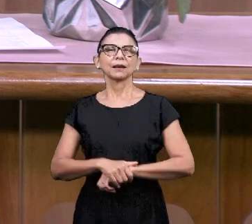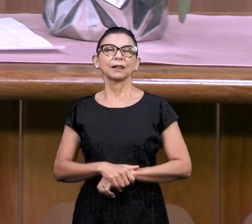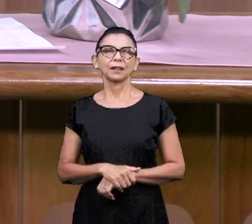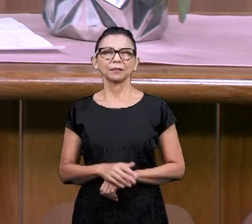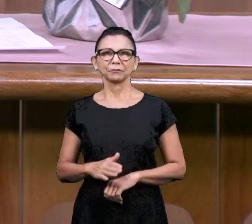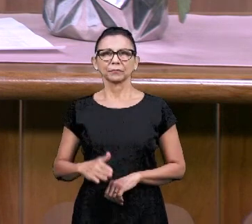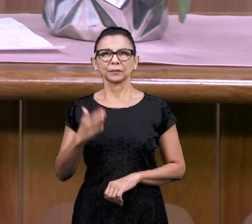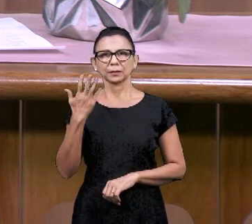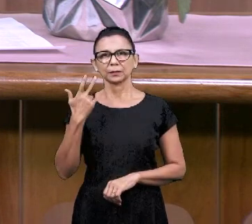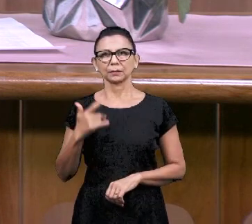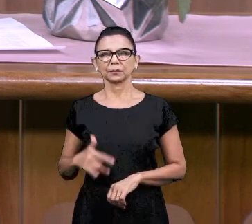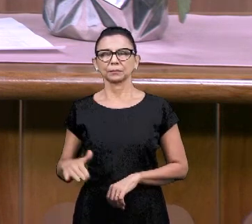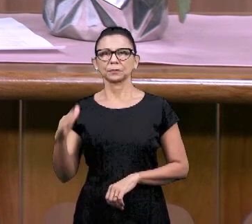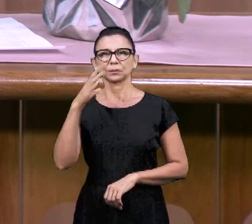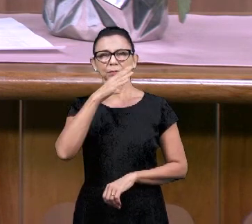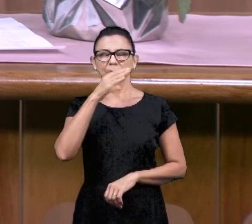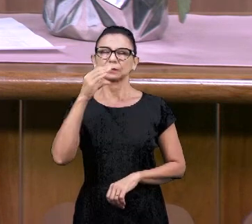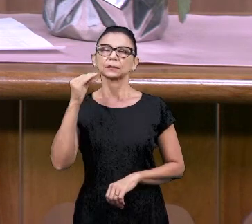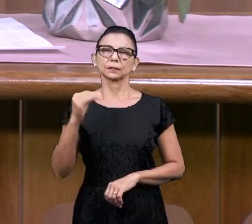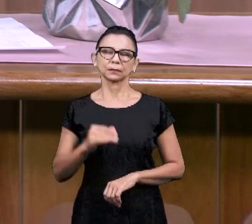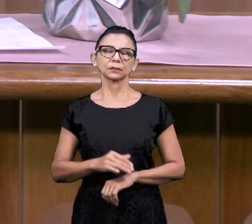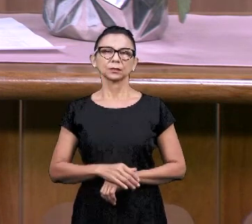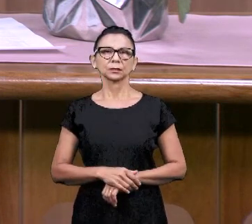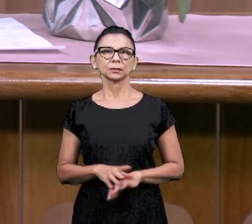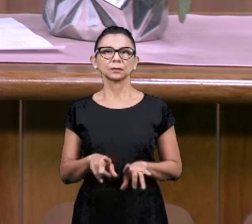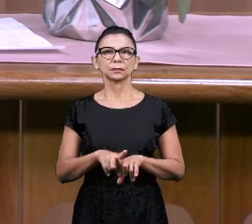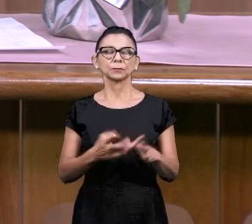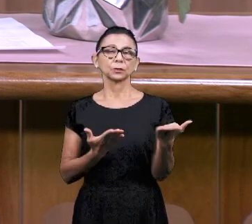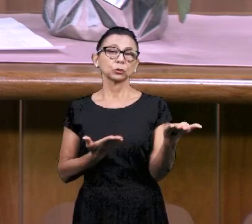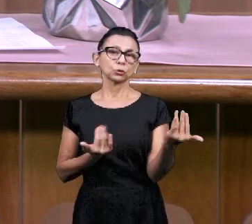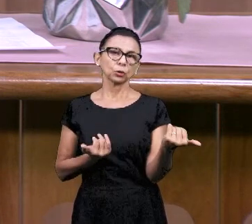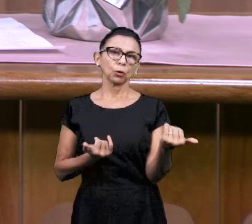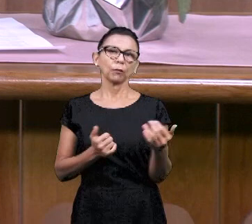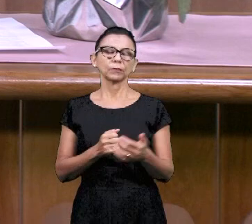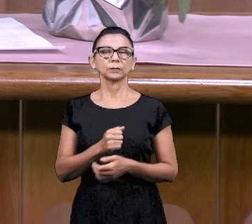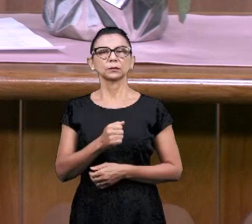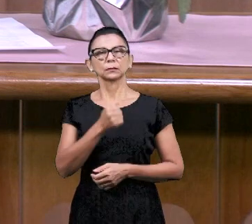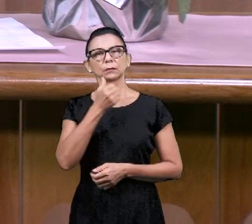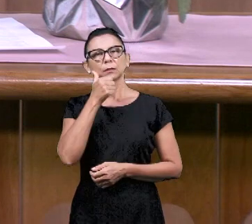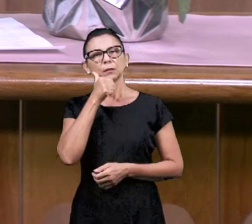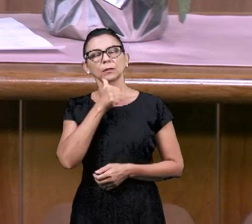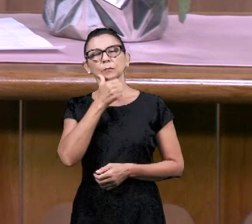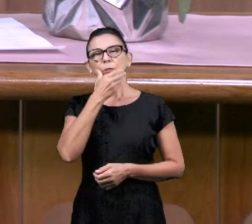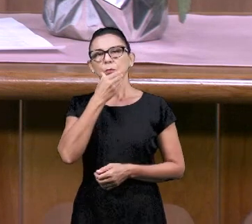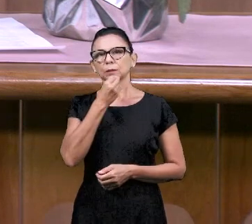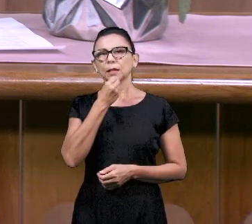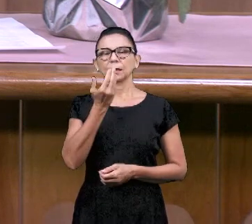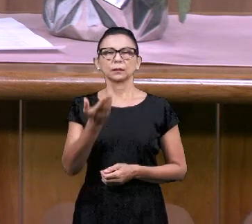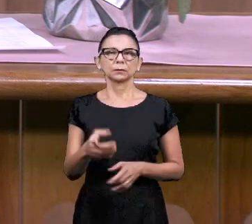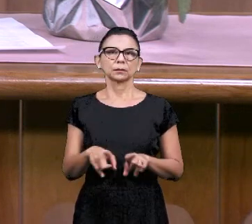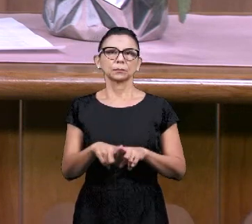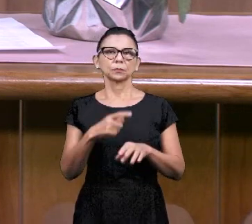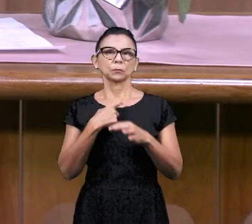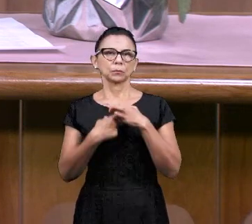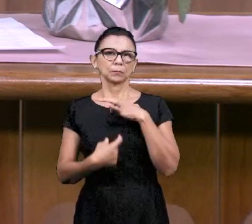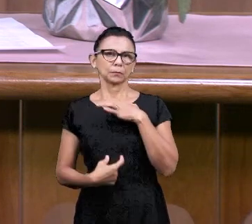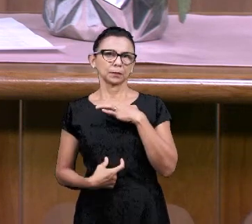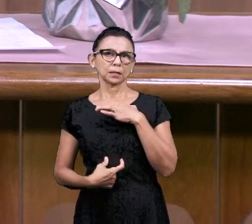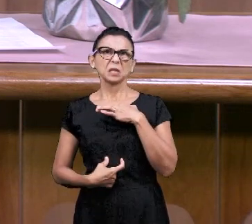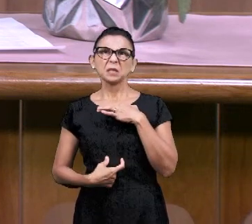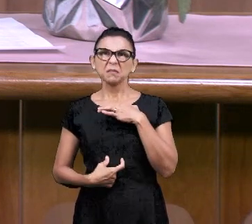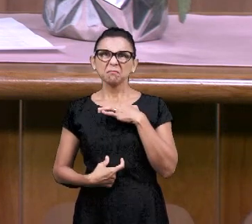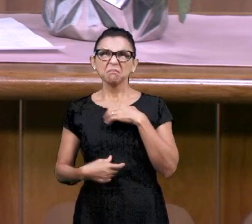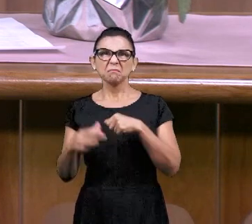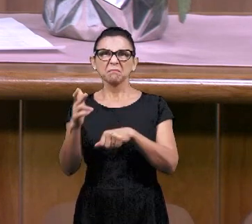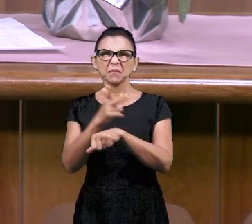ont envoyées. C'est bien des enfants comme adolescents, et aussi les jeunes, les dames et ouvriers. Et